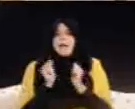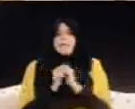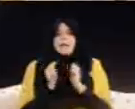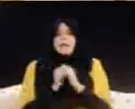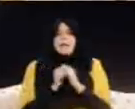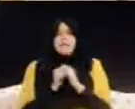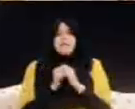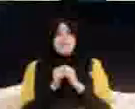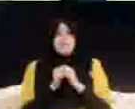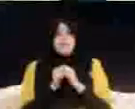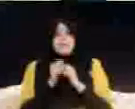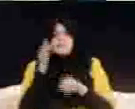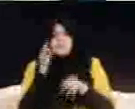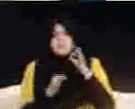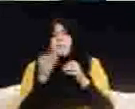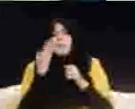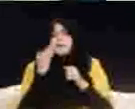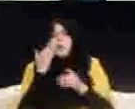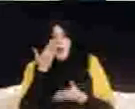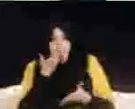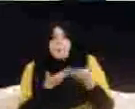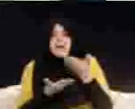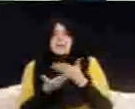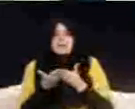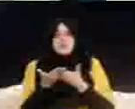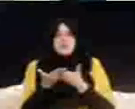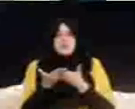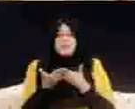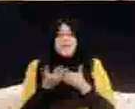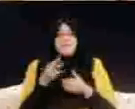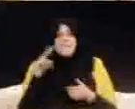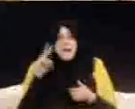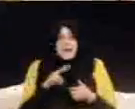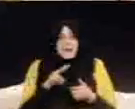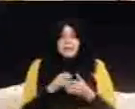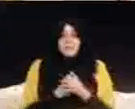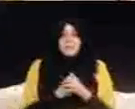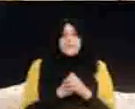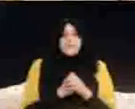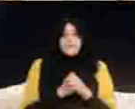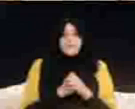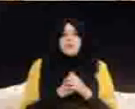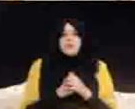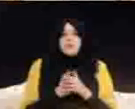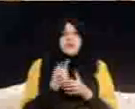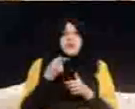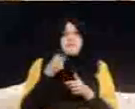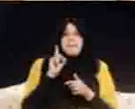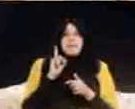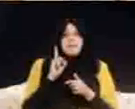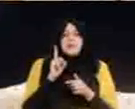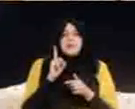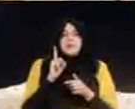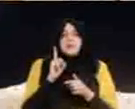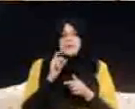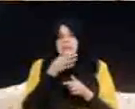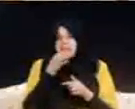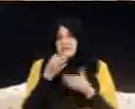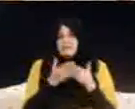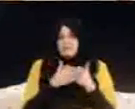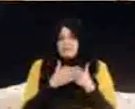يكون بدلا عن التملك المادي الحقيقي، هذا أمر ممكن، ولكن أخذوا في الحسبان فقط أن